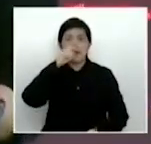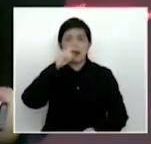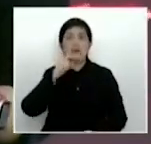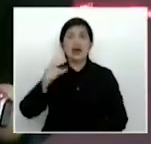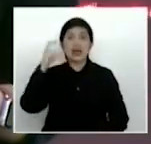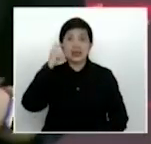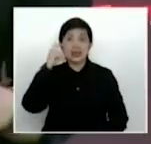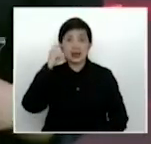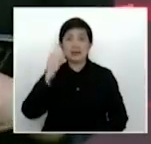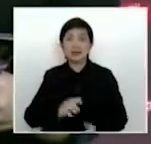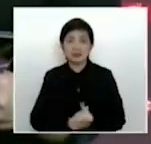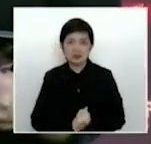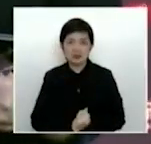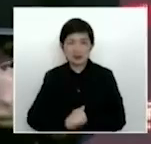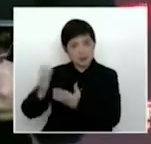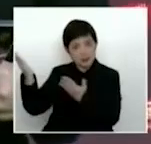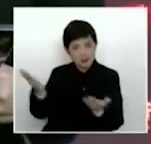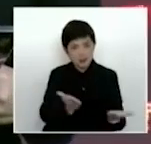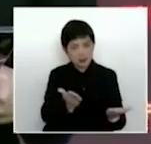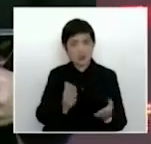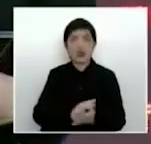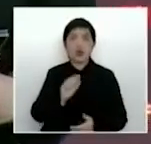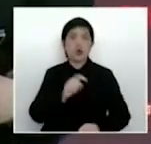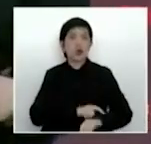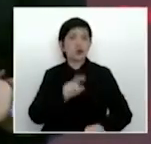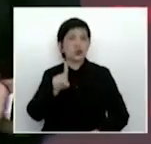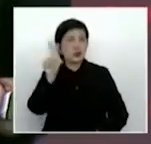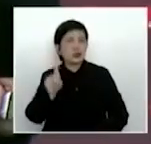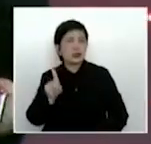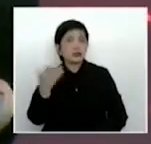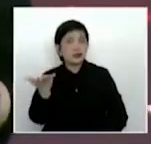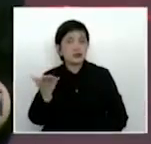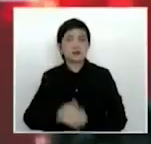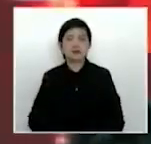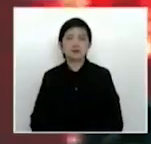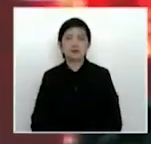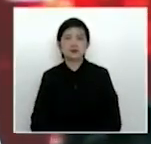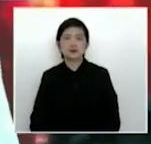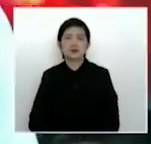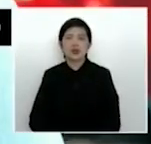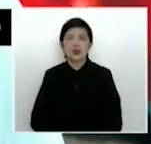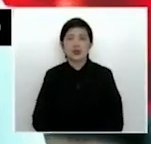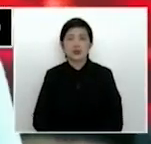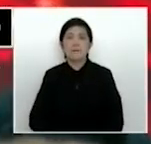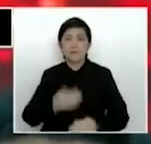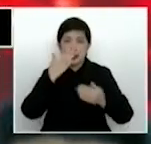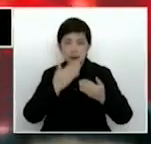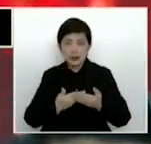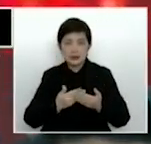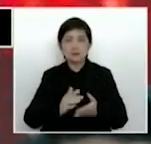untuk menanggapi jawaban calon gubernur nomor urut 1 waktunya 1 menit silakan baik